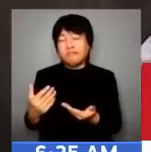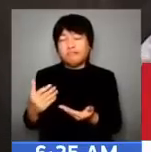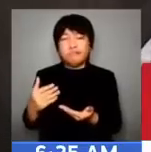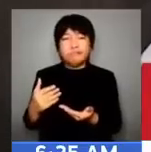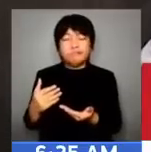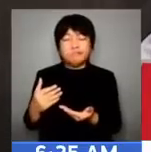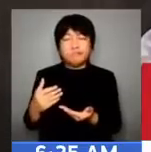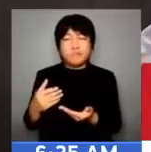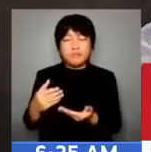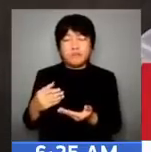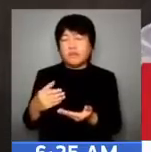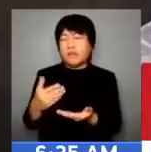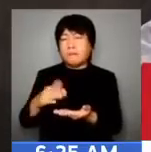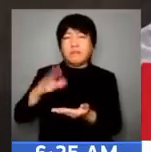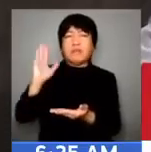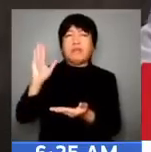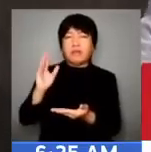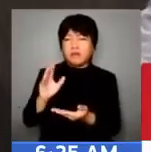na ano,